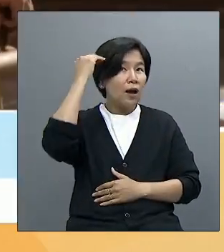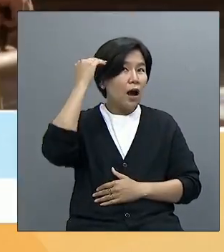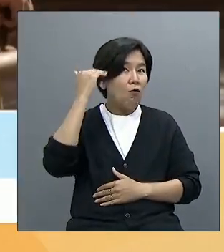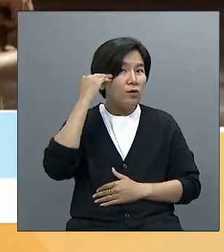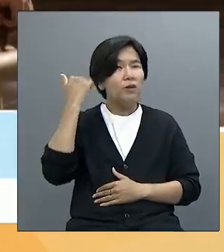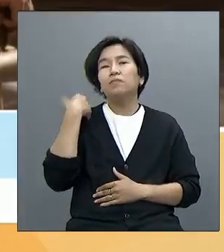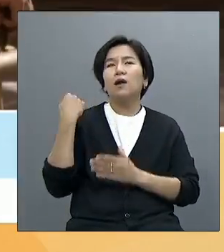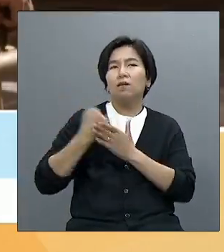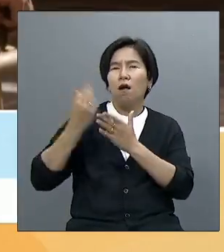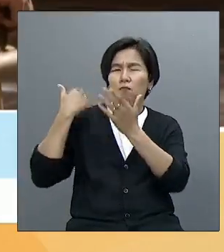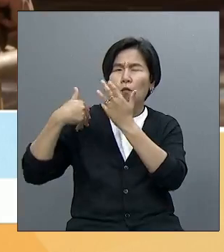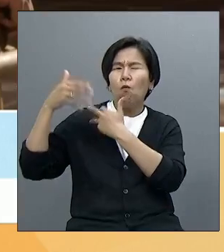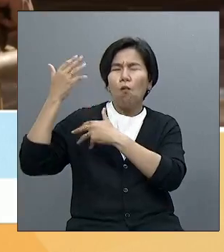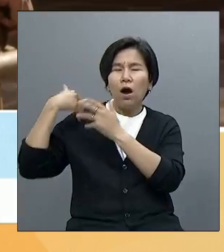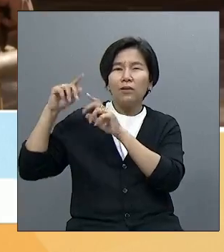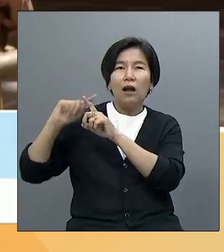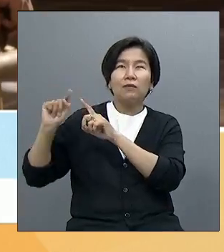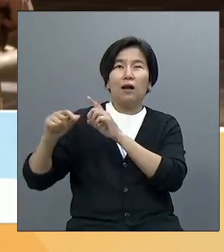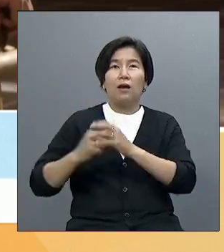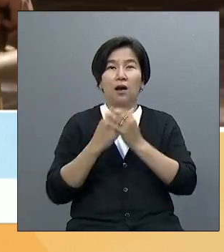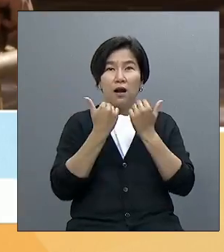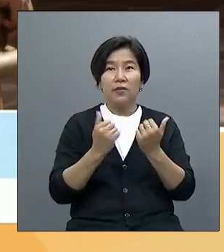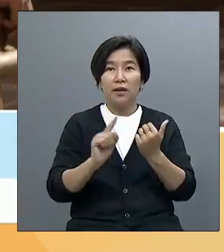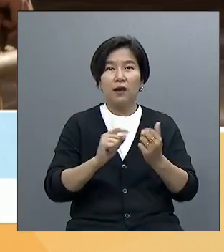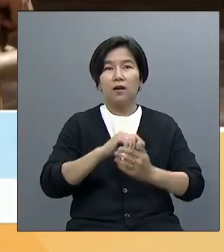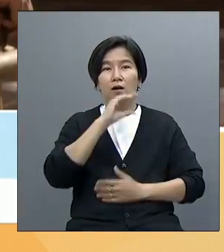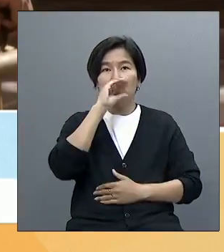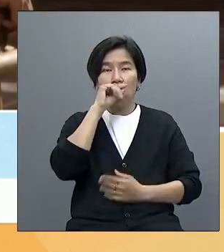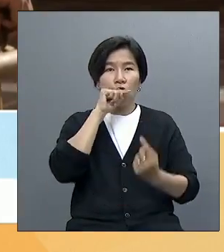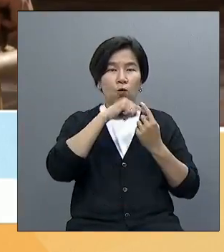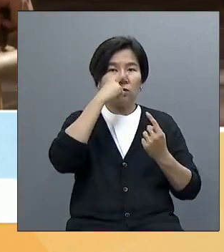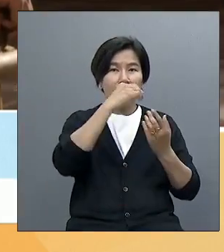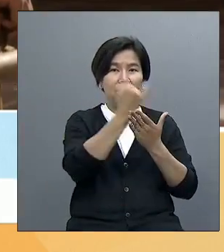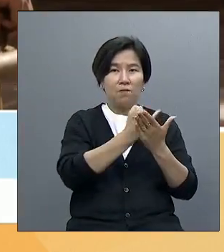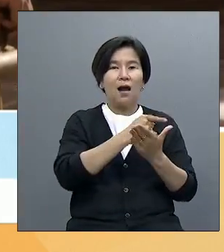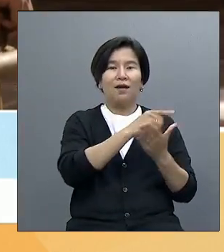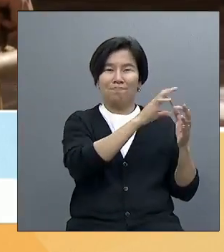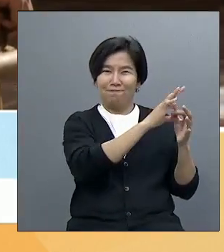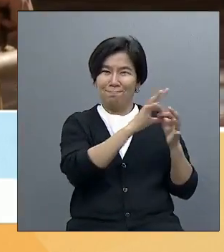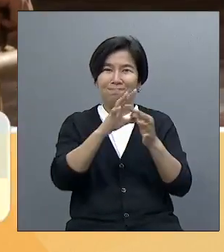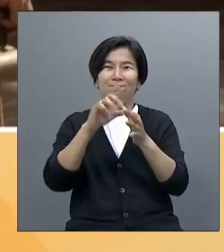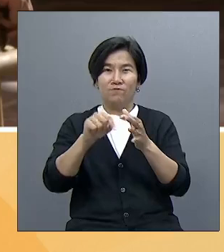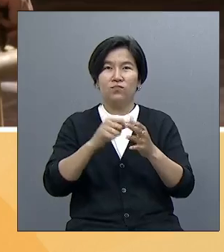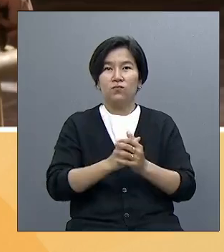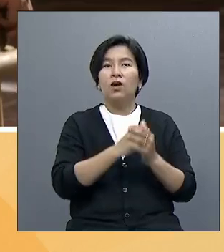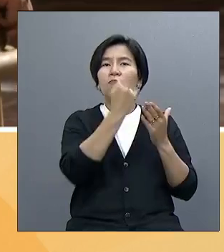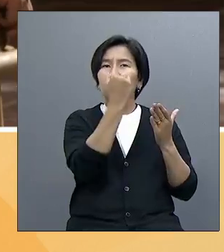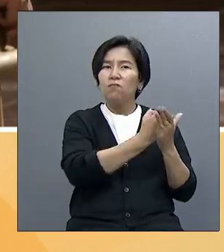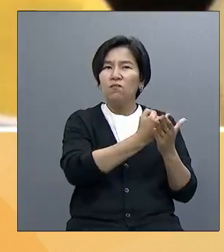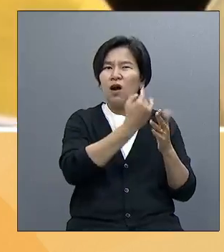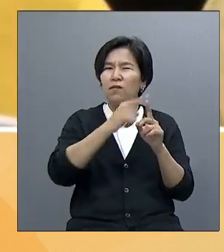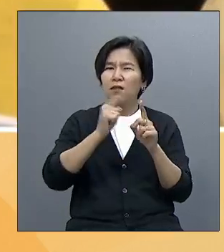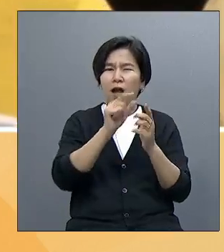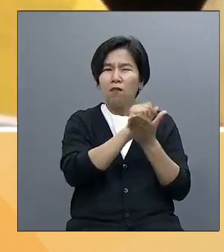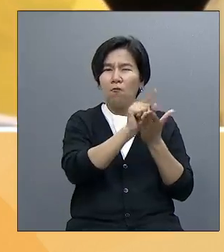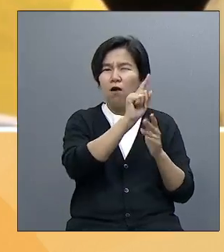านศิลป์โชซอนใช่ไหมฮะ ใช่ฮะ แต่อันนี้มาเสร็จปุ๊บเราไม่ค่อยพูดถึงงานศิลปะซึ่งในเรื่องบุษบาลุยไฟเนี่ยได้รวมศิลปศาสตร์แทบจะ